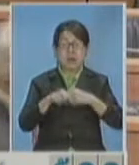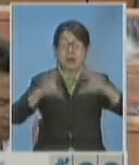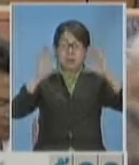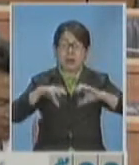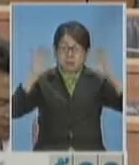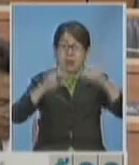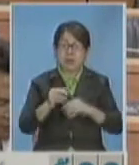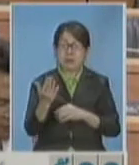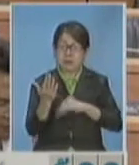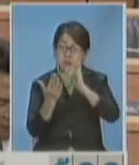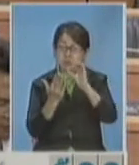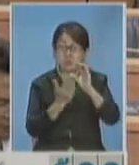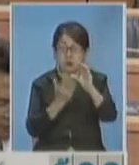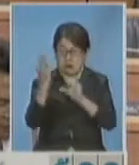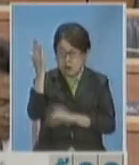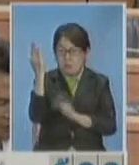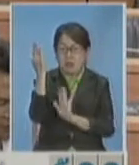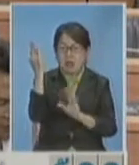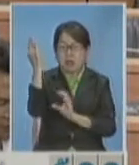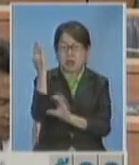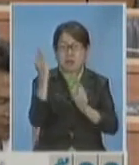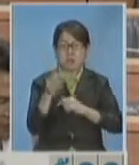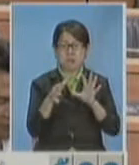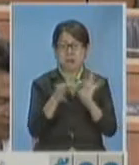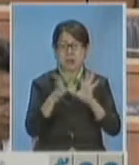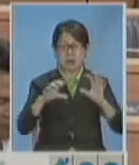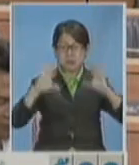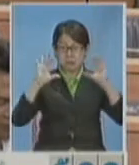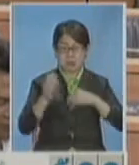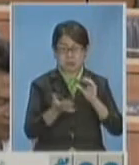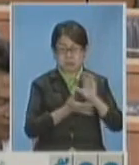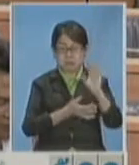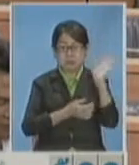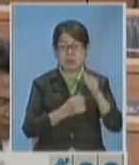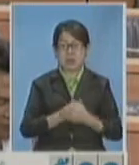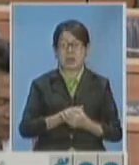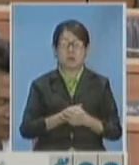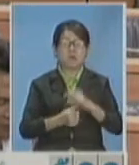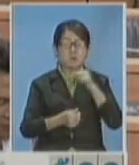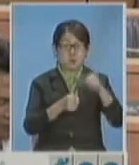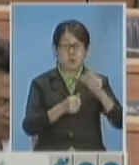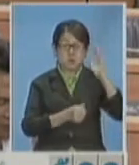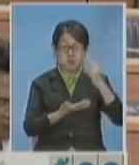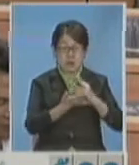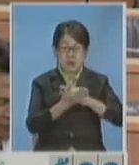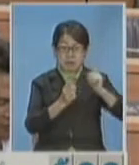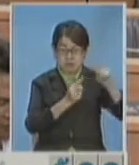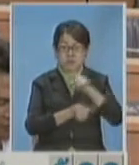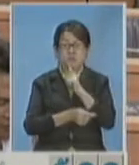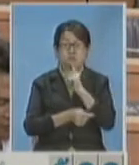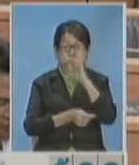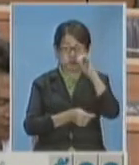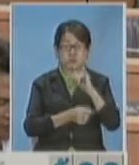จัดให้จังหวัดนั้นไม่จัดให้จังหวัดนี้ไม่ใช่ของเรื่องต้องรัฐบาลนะครับถ้าท่านพูดเรื่องนี้ในวาระหนึ่งเนี่ยผมถือว่าชอบเล